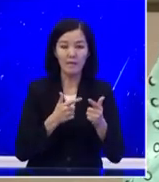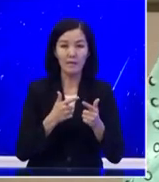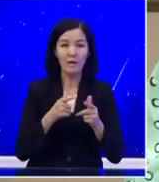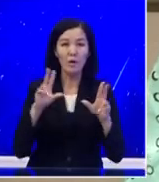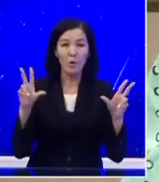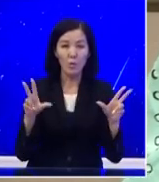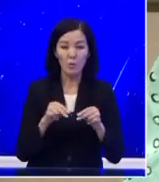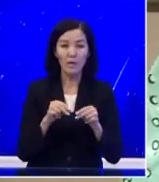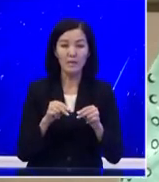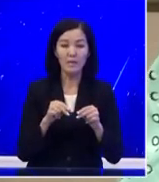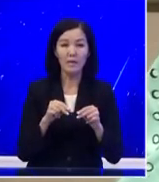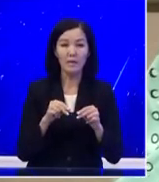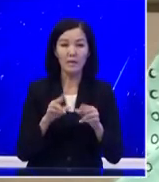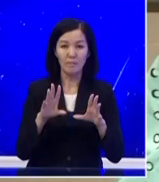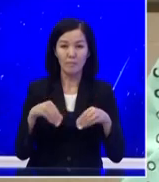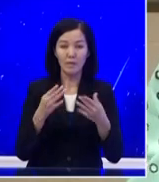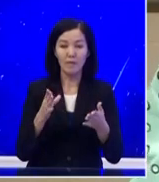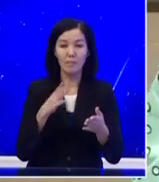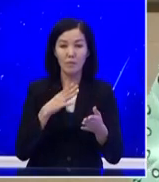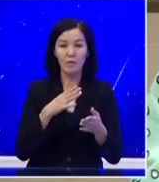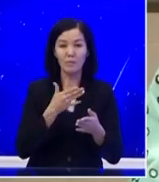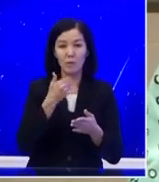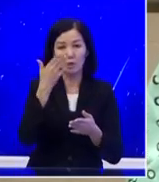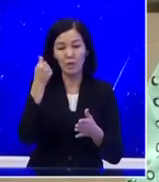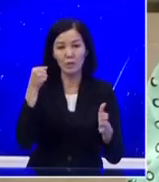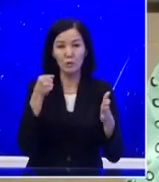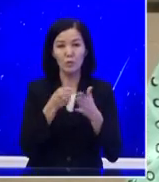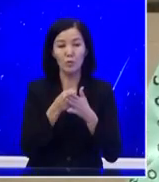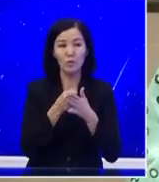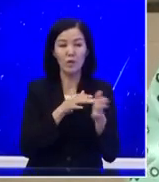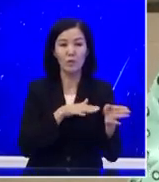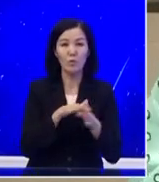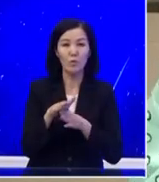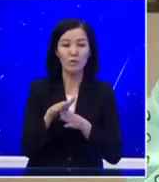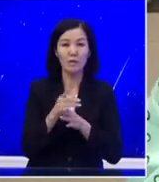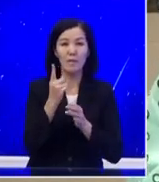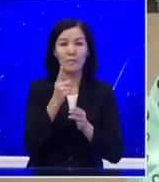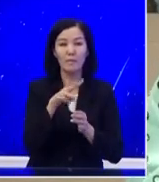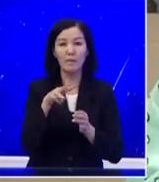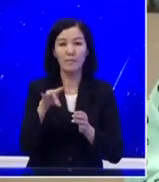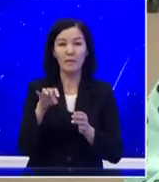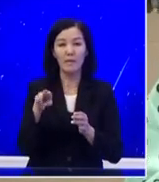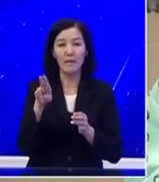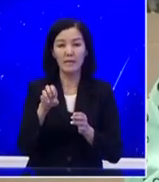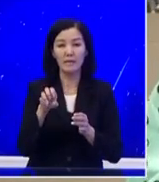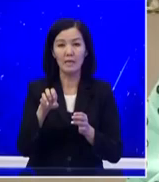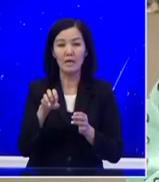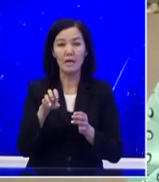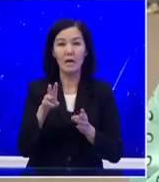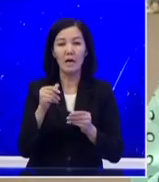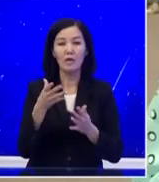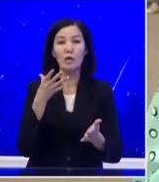уәдеміз бойынша осы жаздың соңында толықтай 1 миллиардқа жуық қаржымды